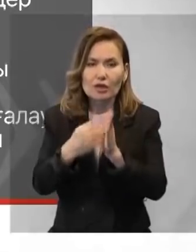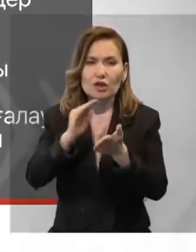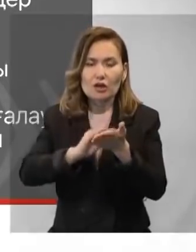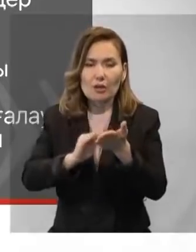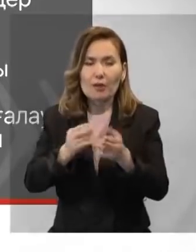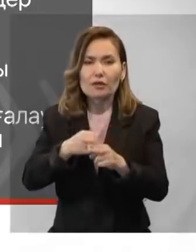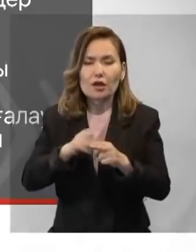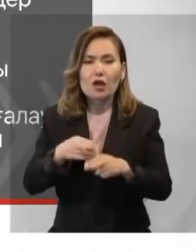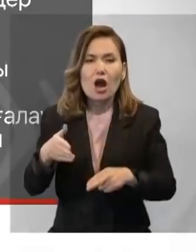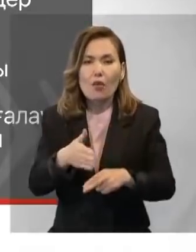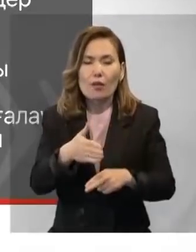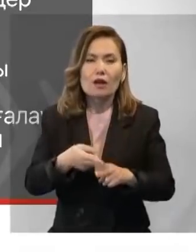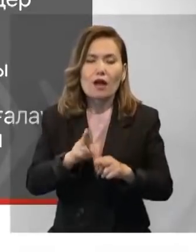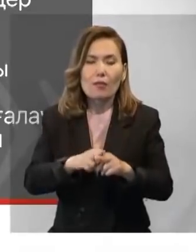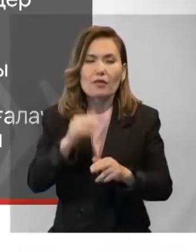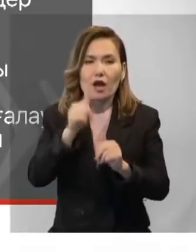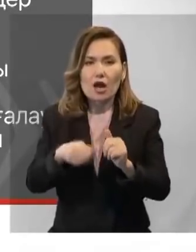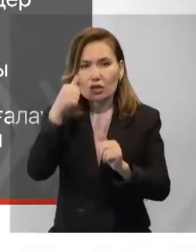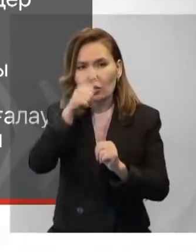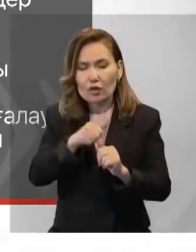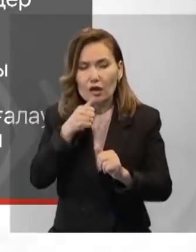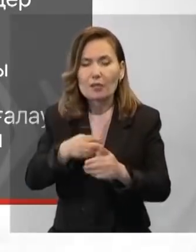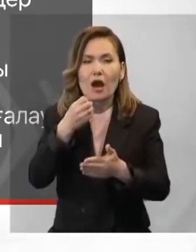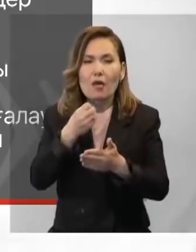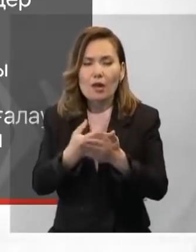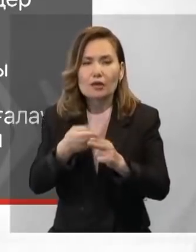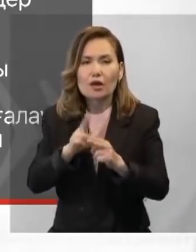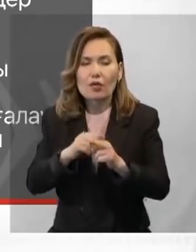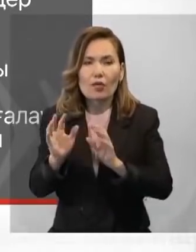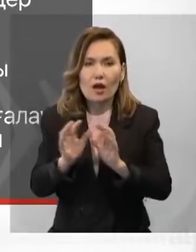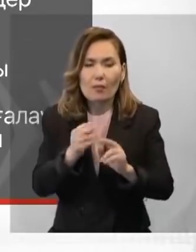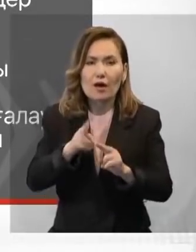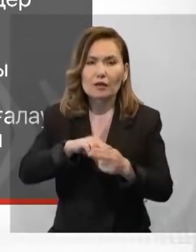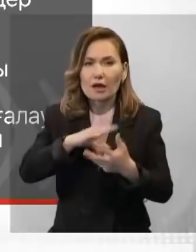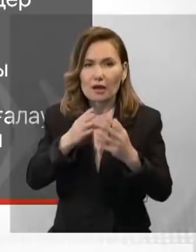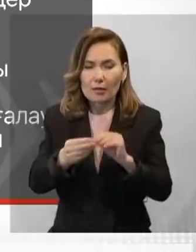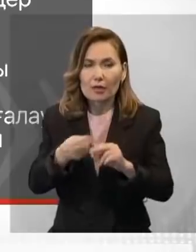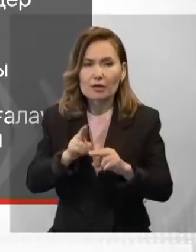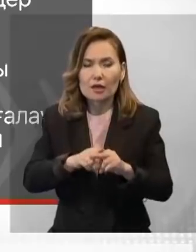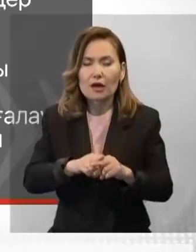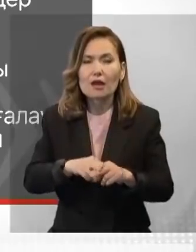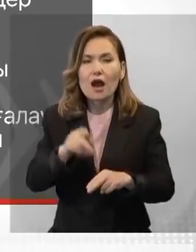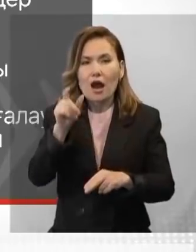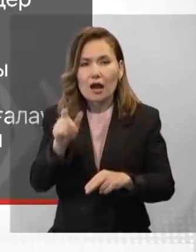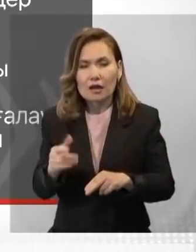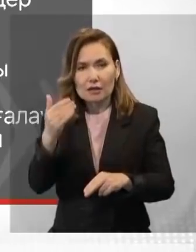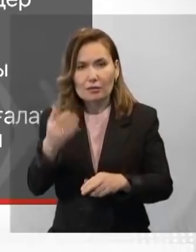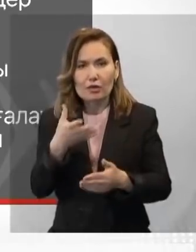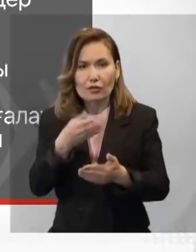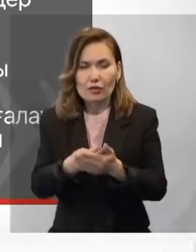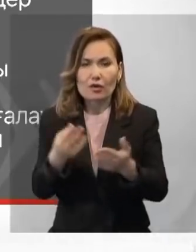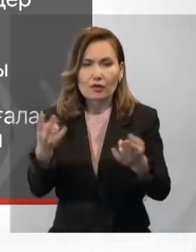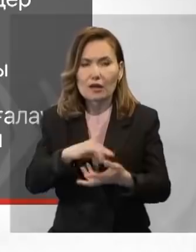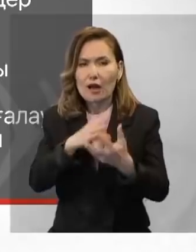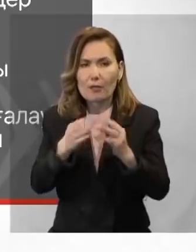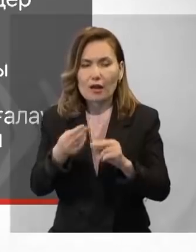айдындарындағы жануарлар дүниесін жай-күйін жыл сайын бағалау, олар бекітіліп берілген жеке және заңды тұлғалардың есебінен атқарылады деп жазылған.